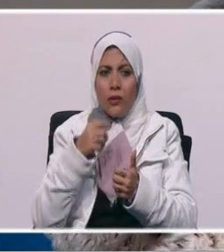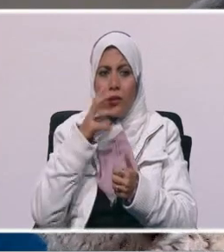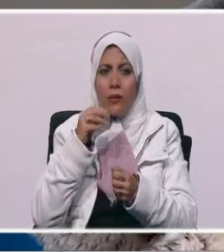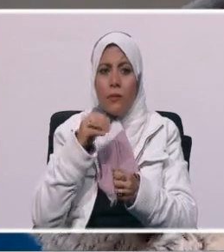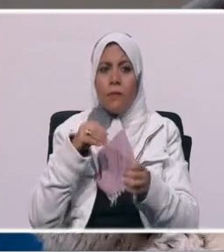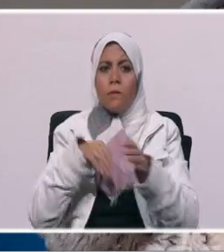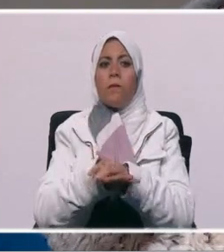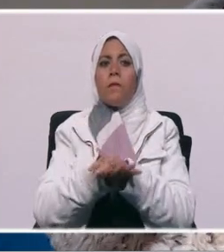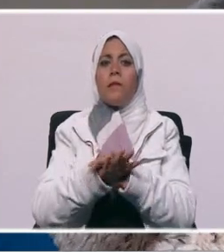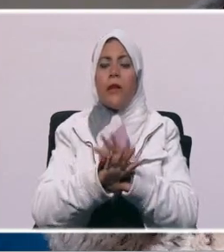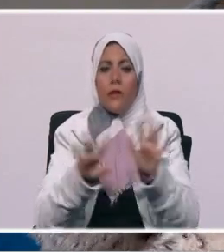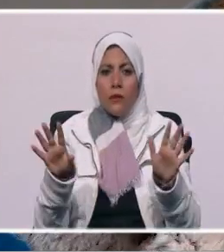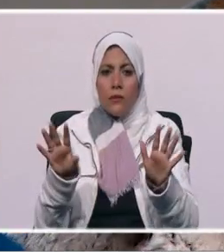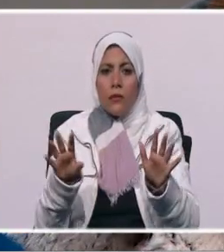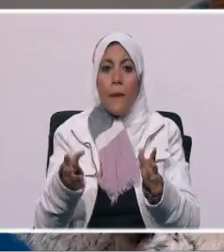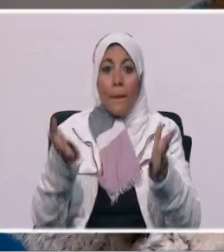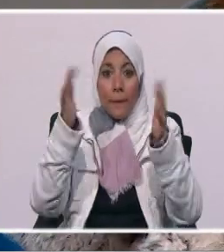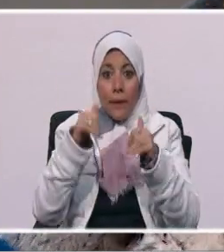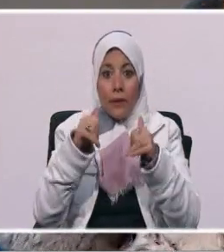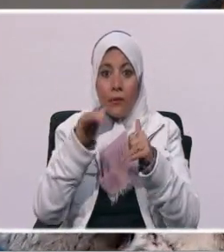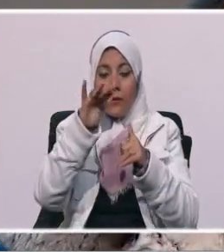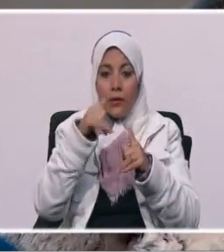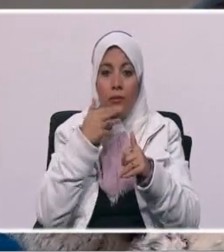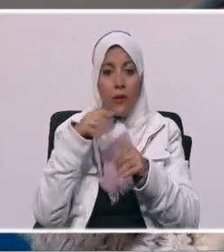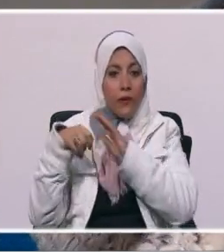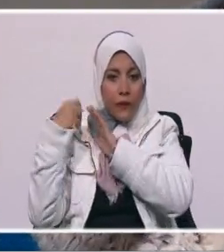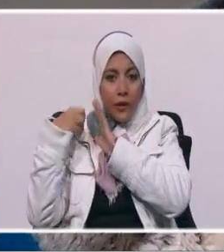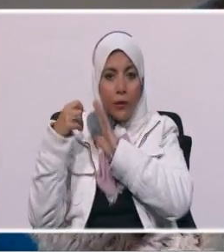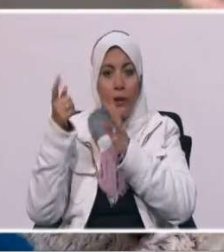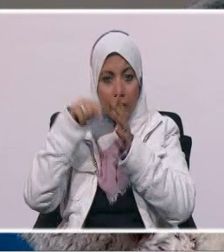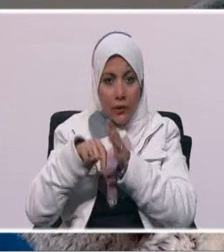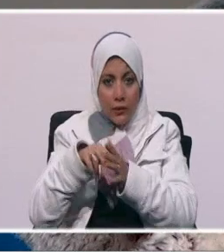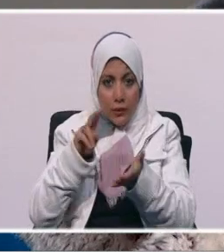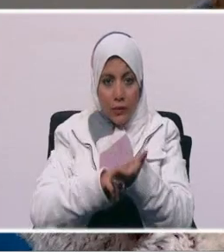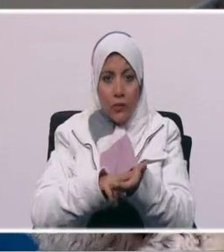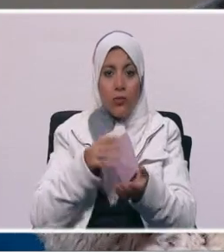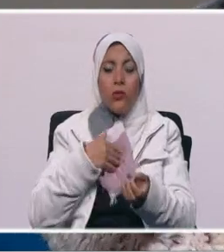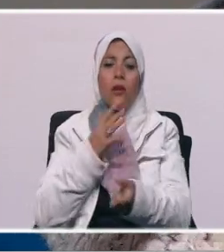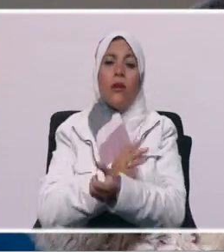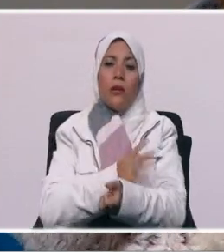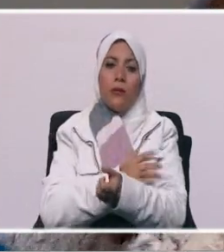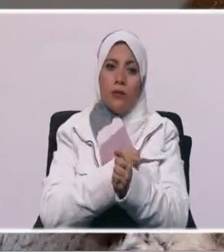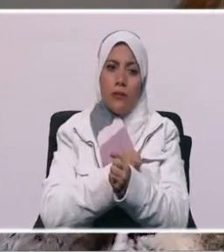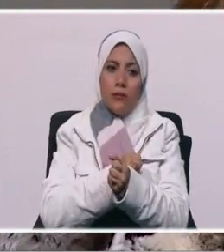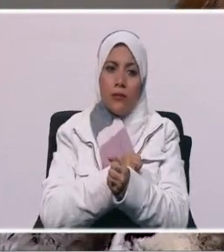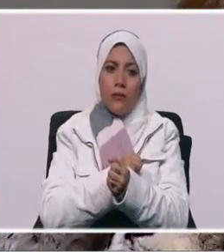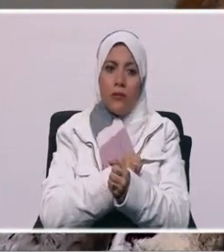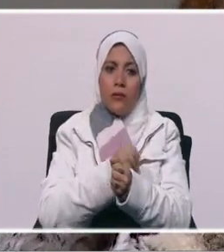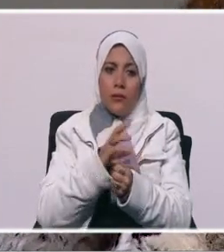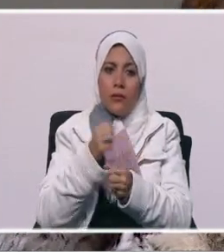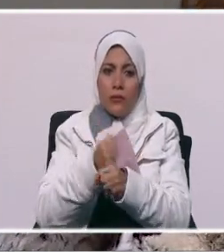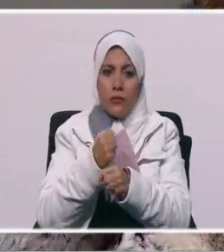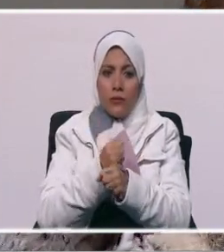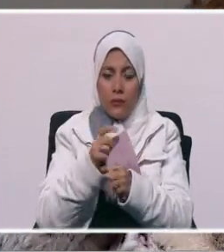اختفيت. وبعد كده لما جالي فيلم تاني، فيلم ماكو بعد الازمه بتاعتي، لان وانا في عز الازمه